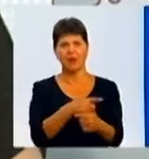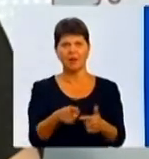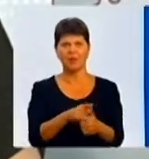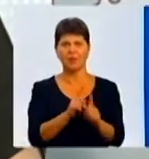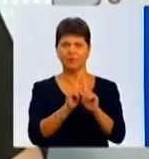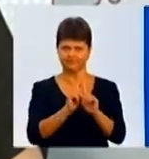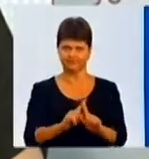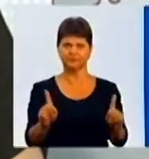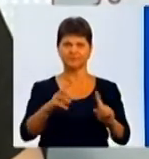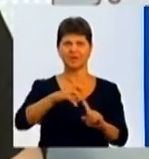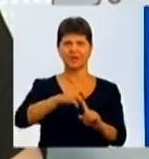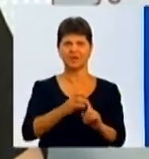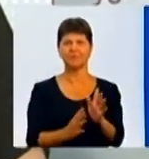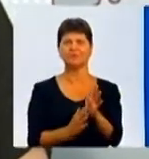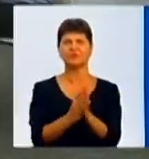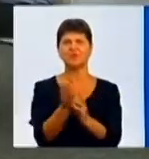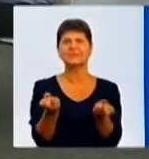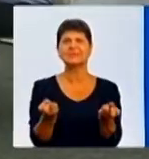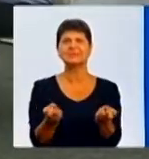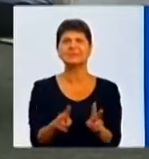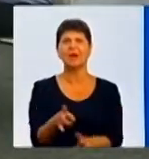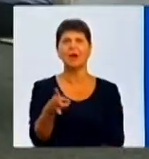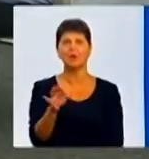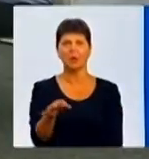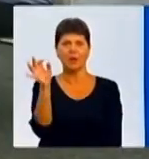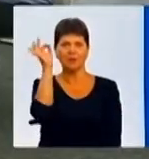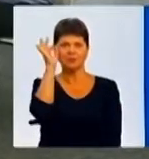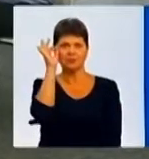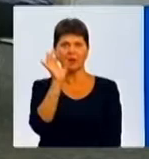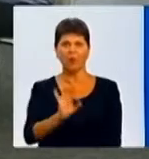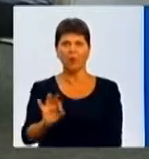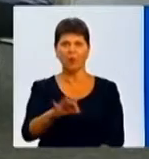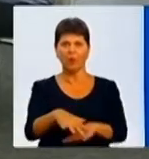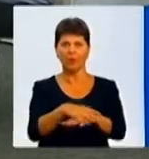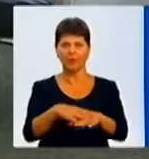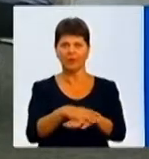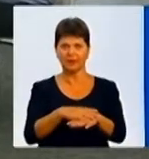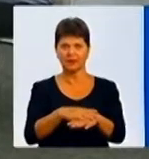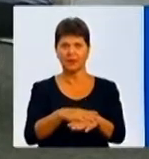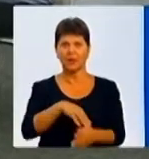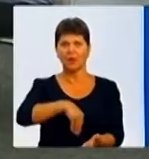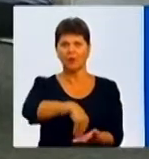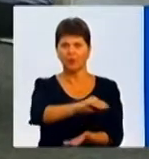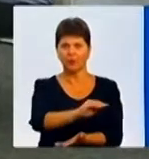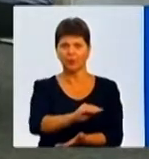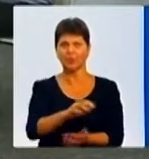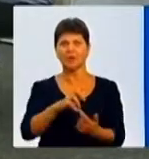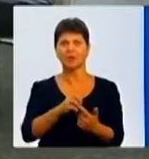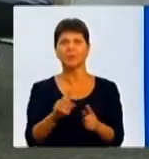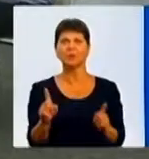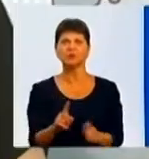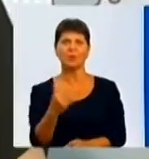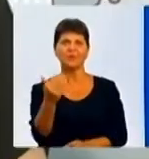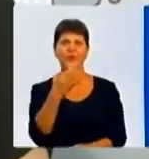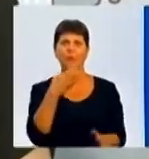їстівний гриб, який вирощують спеціально. Згадали і про ринки, на яких купують гриби. От що б ви порадили,